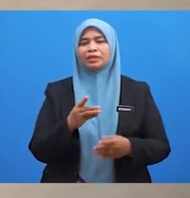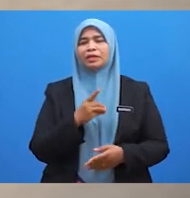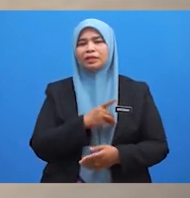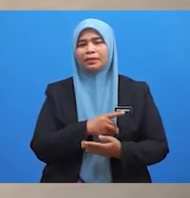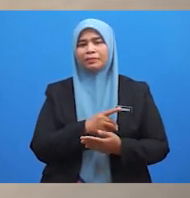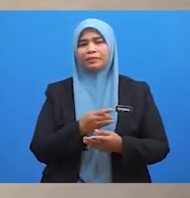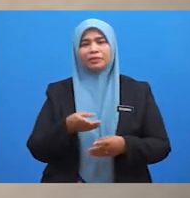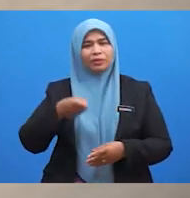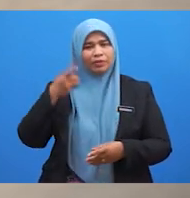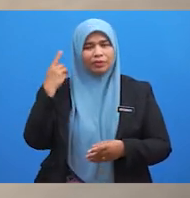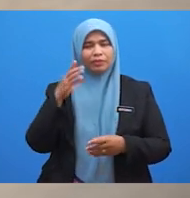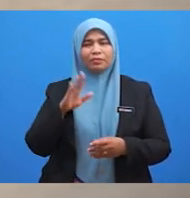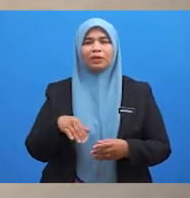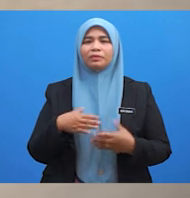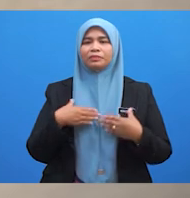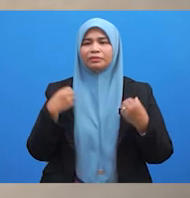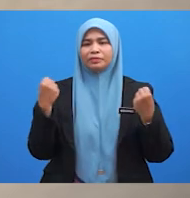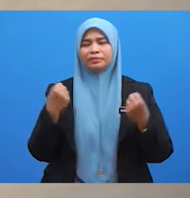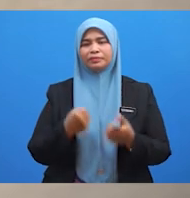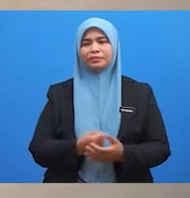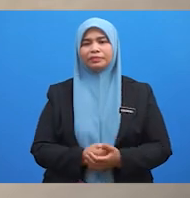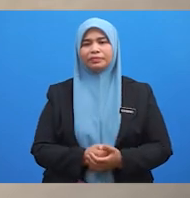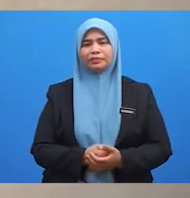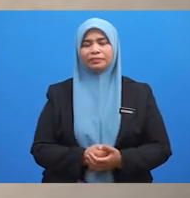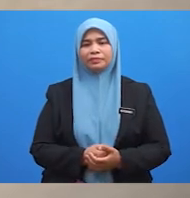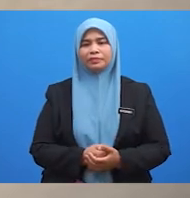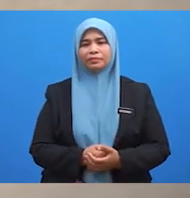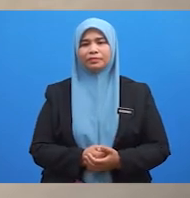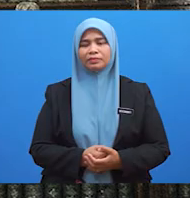dahulu belumlah sembuh.